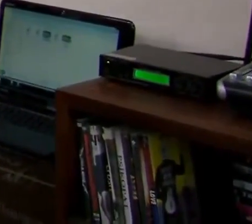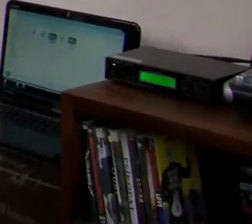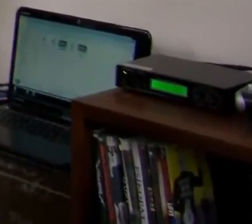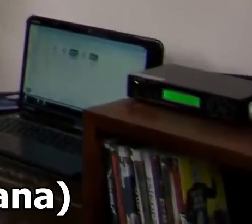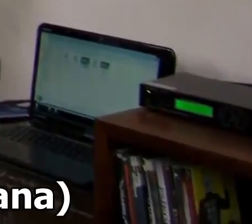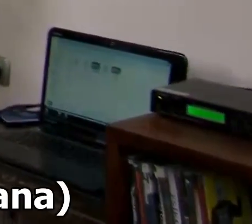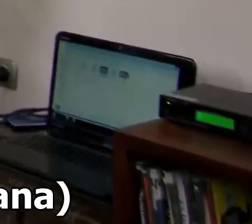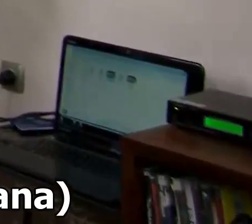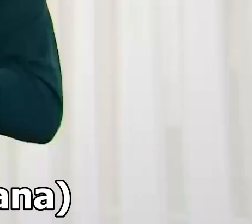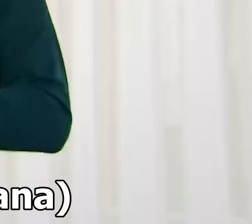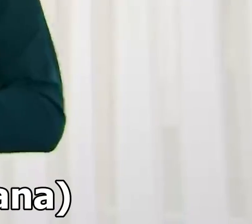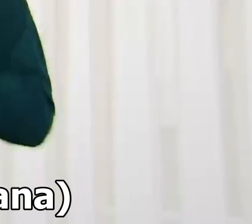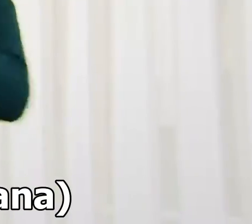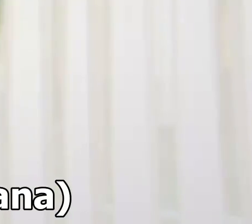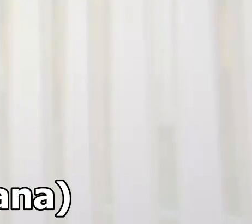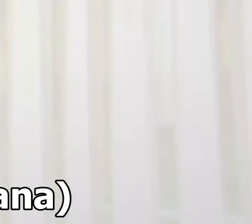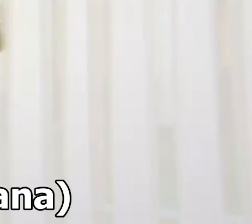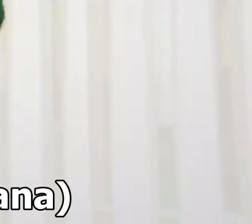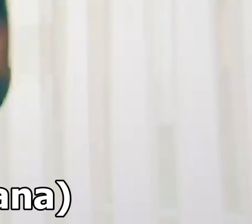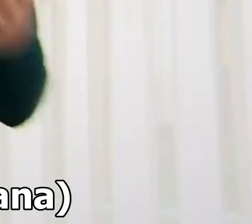Uzandı bilgisayara.